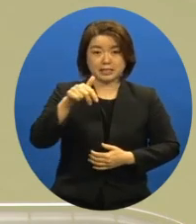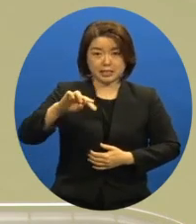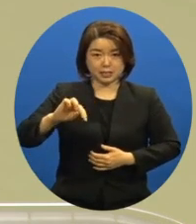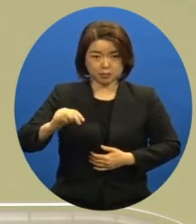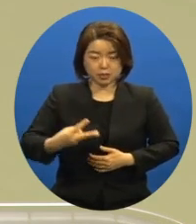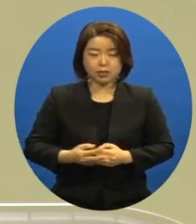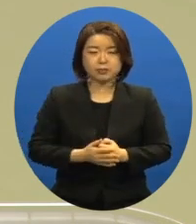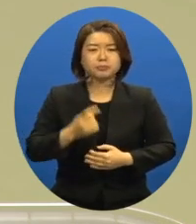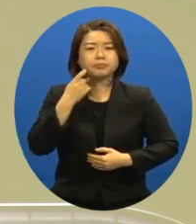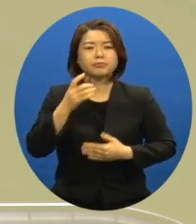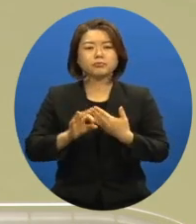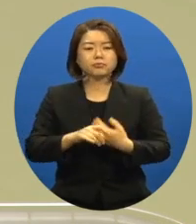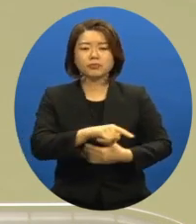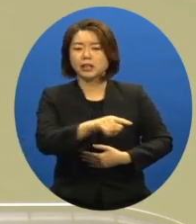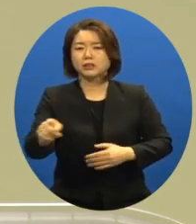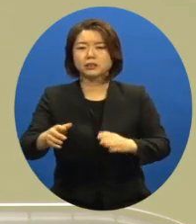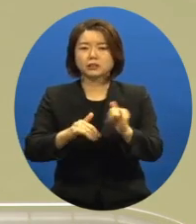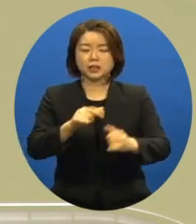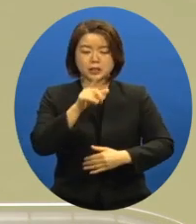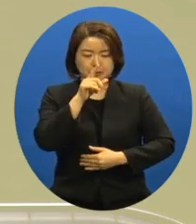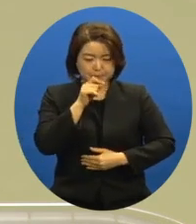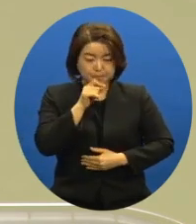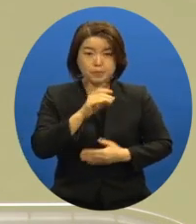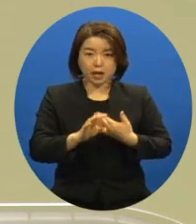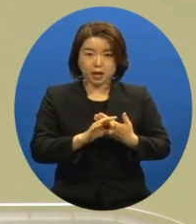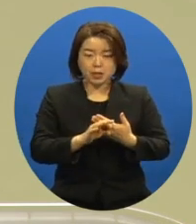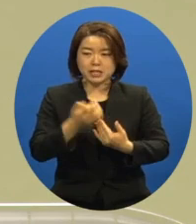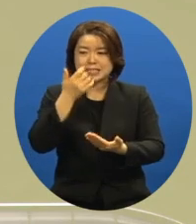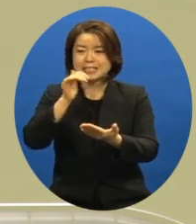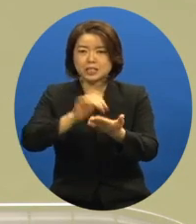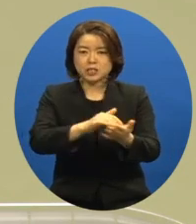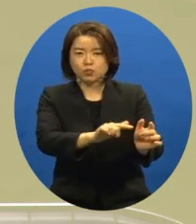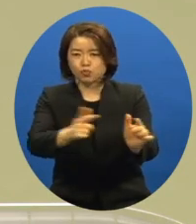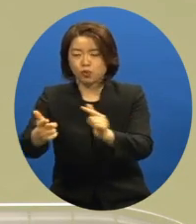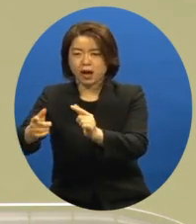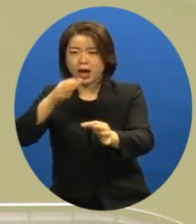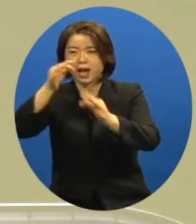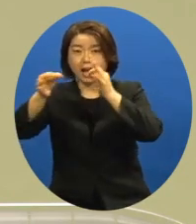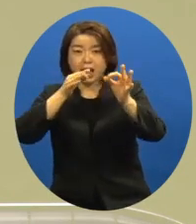만일 이 사람들이 침묵하면 돌들이 소리를 지르리라.